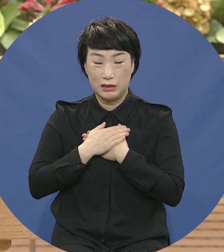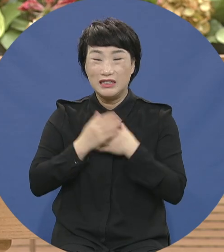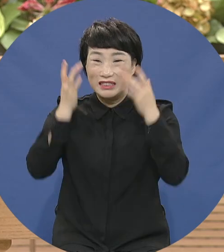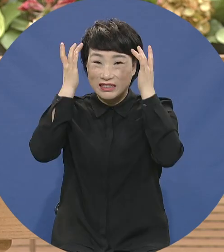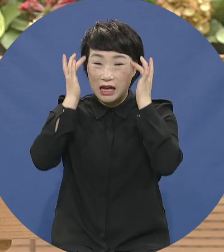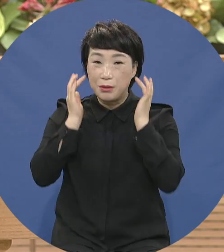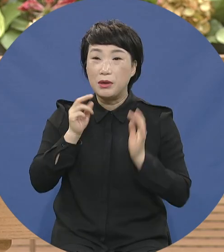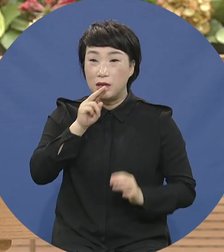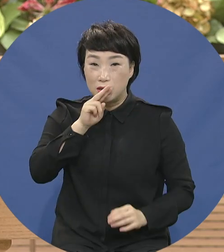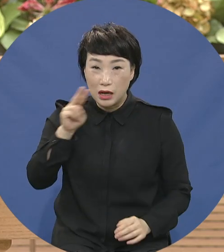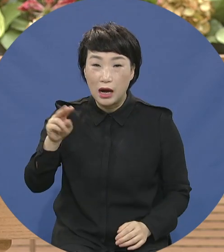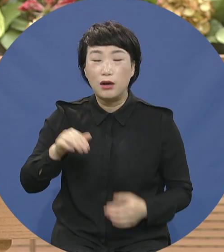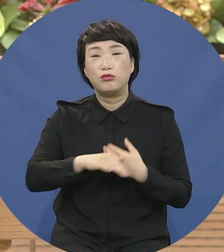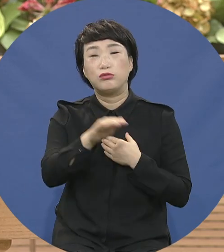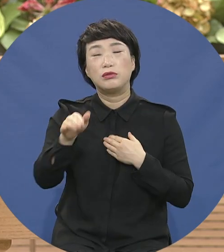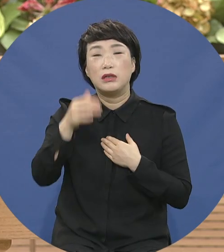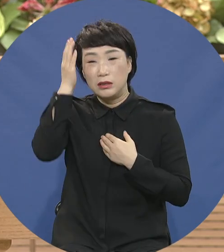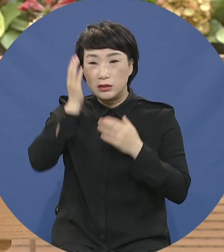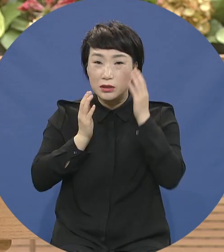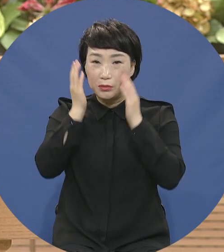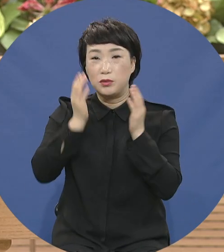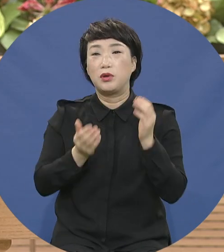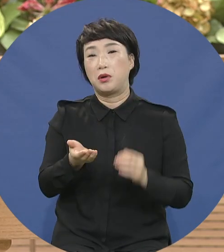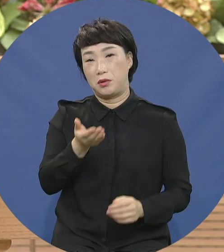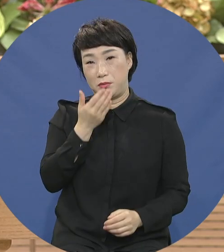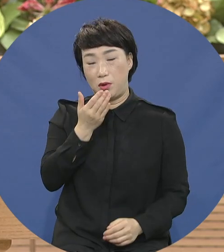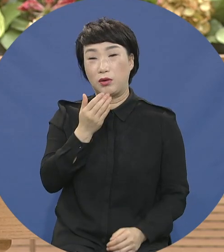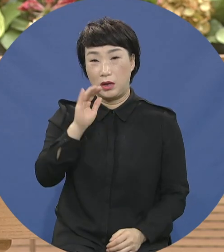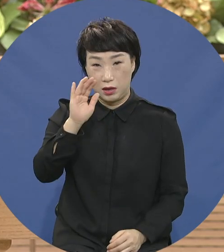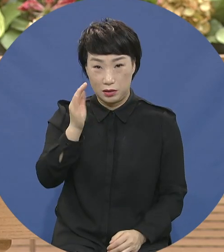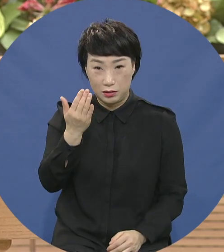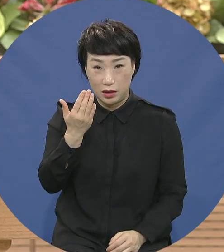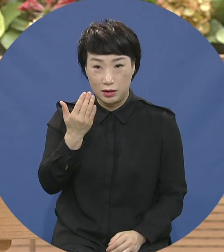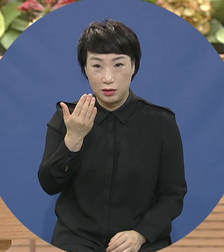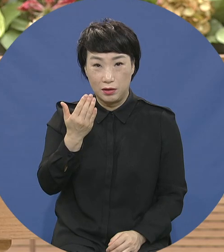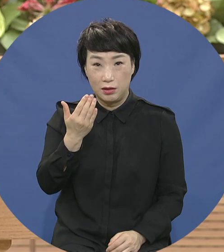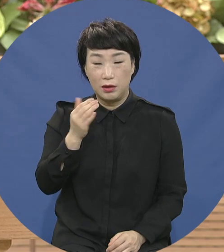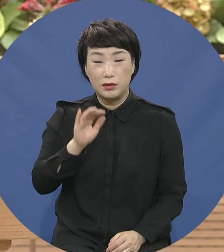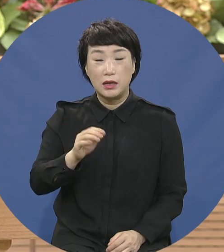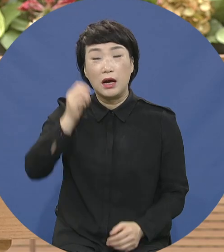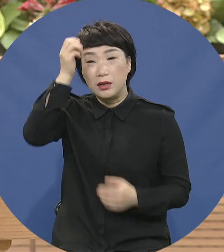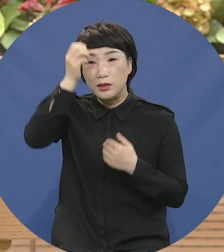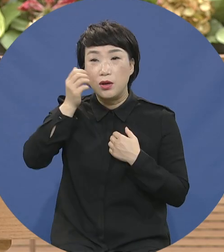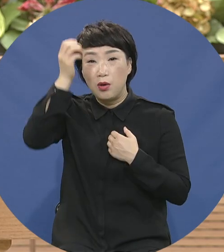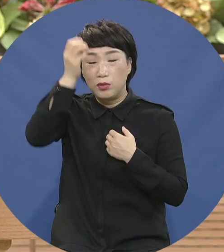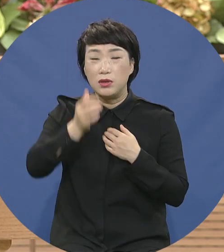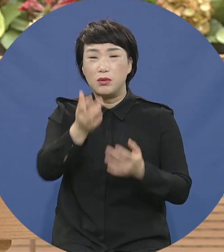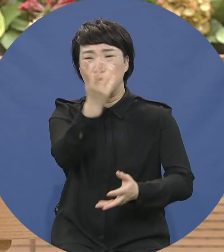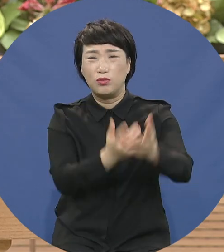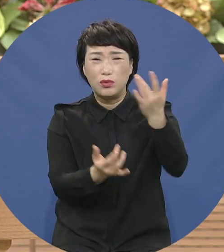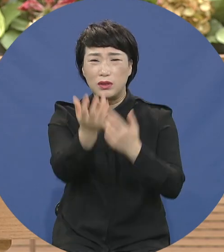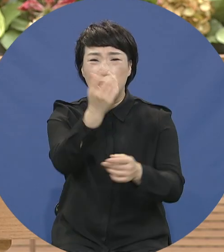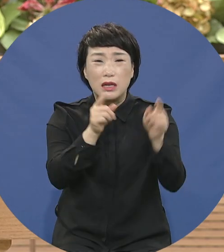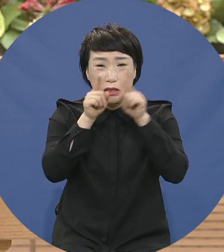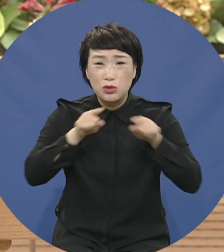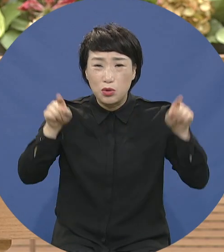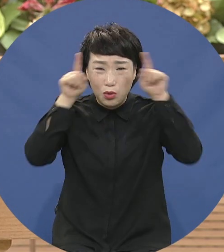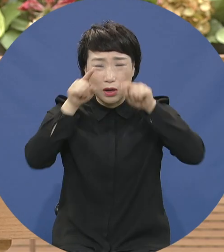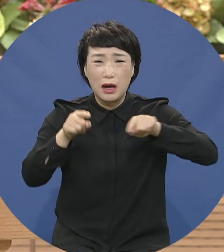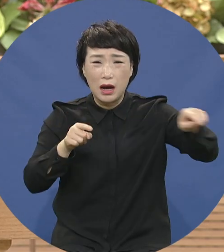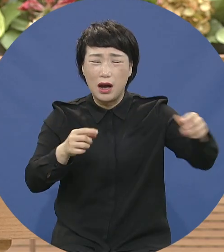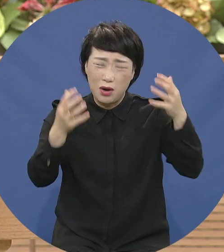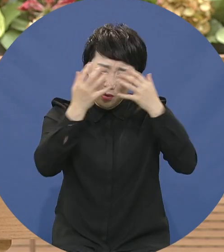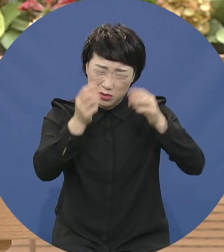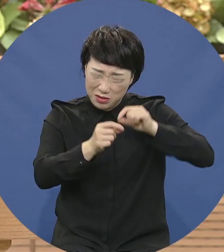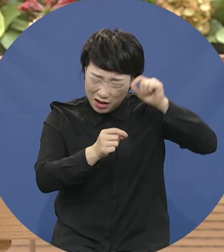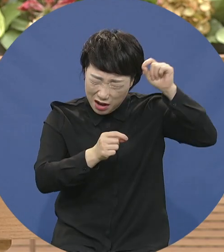땀 흘러야 식물을 먹을 수 있게 됐고, 영혼은 저 불타는 지옥에서 심는